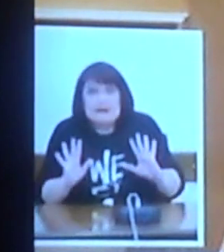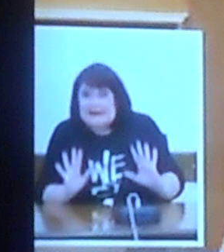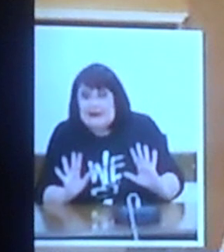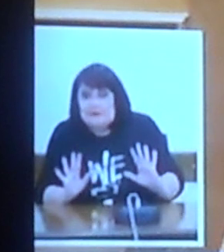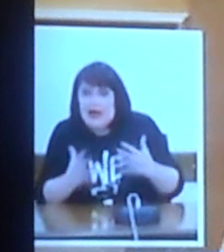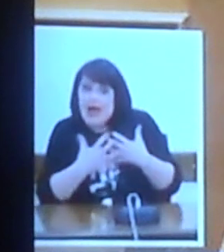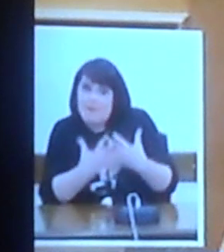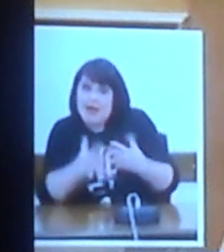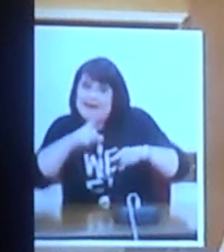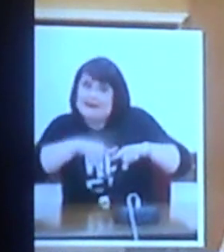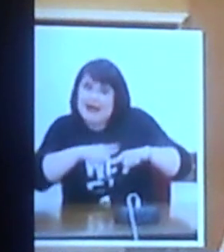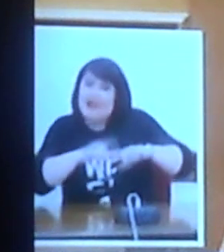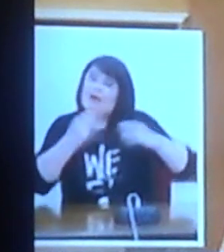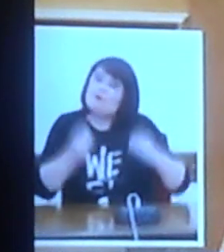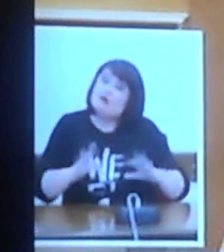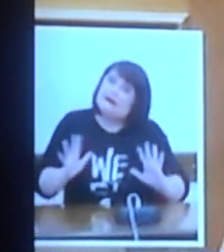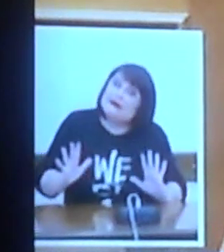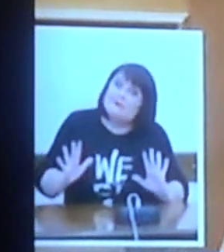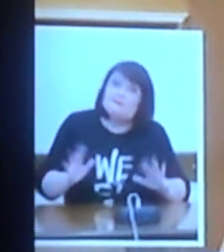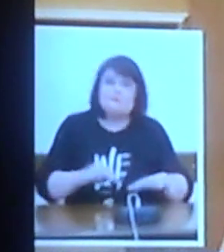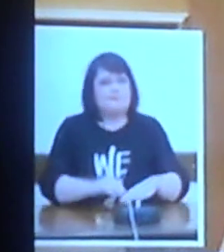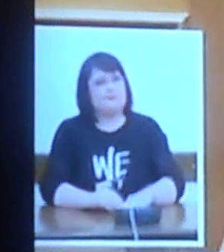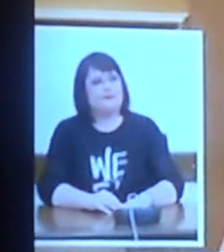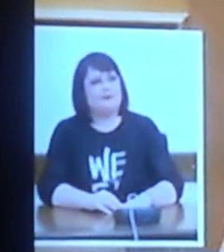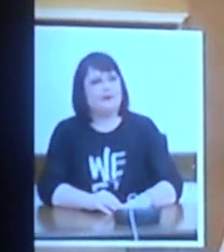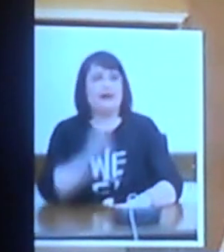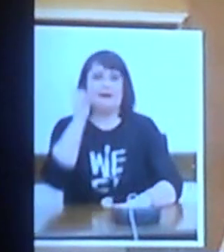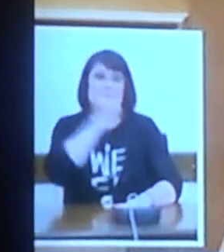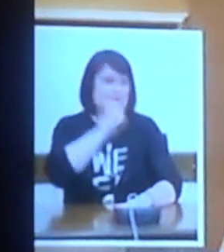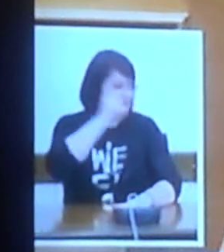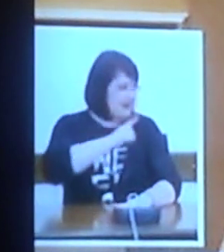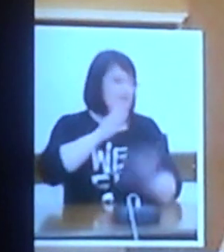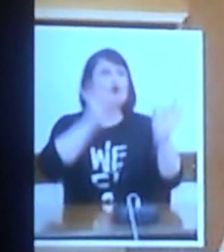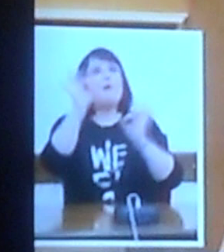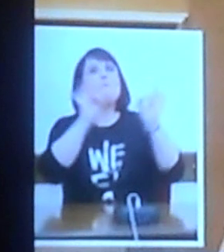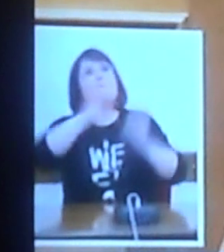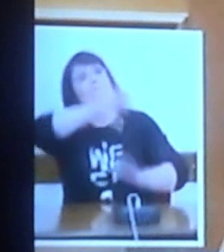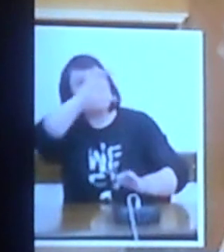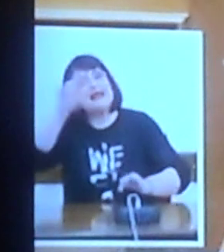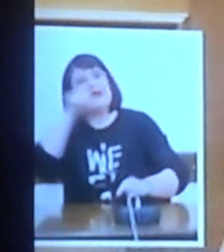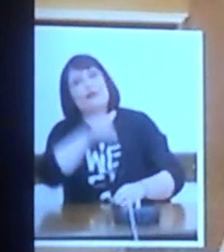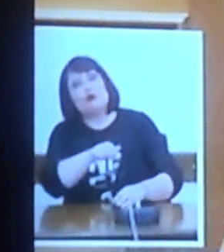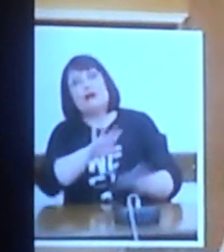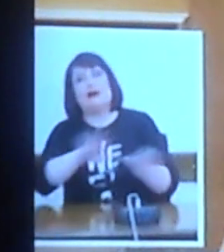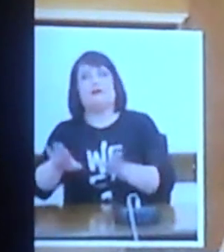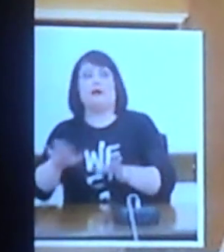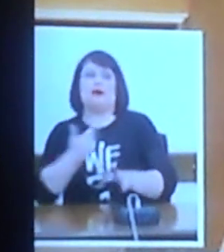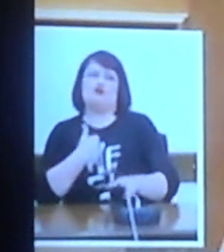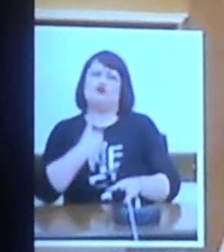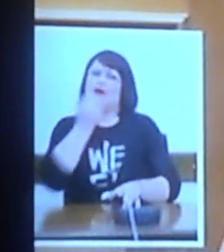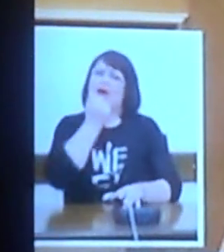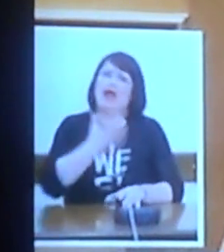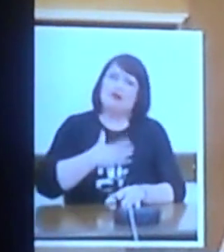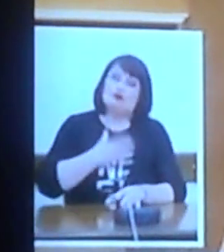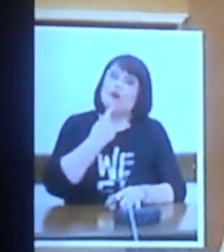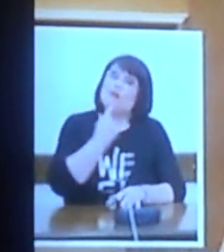μπορεί να δέχεστε το όνομα Βόρεια Ψευτομακεδονία και να είστε πατριώτης κατά την άποψή μου, μπορεί να κάνω λάθος εγώ. Δεν μπορεί να